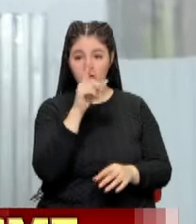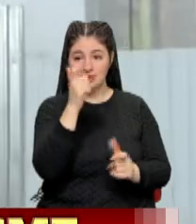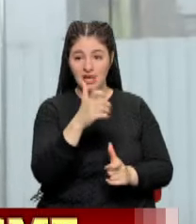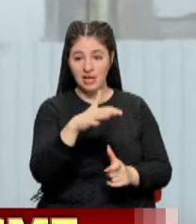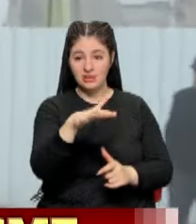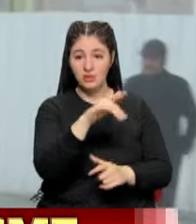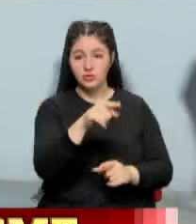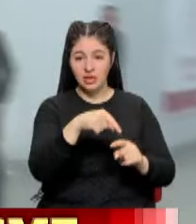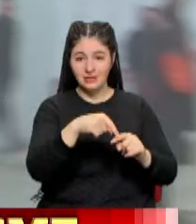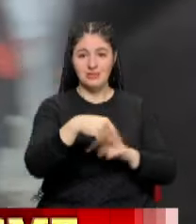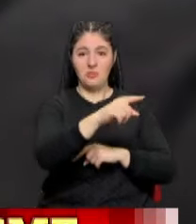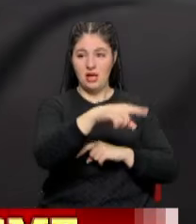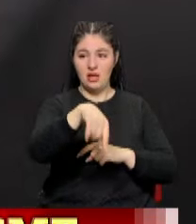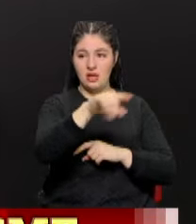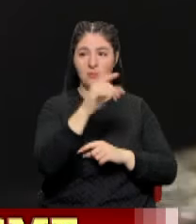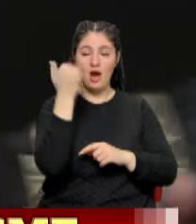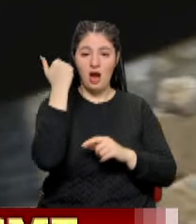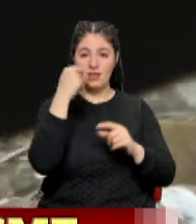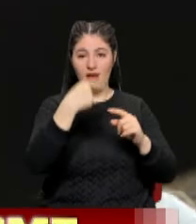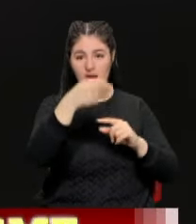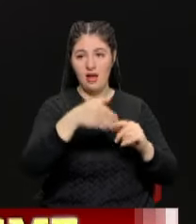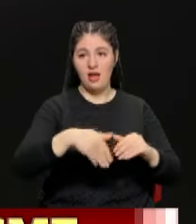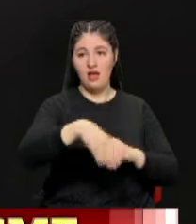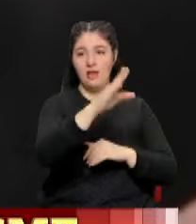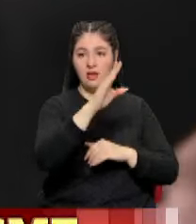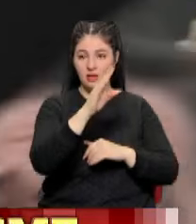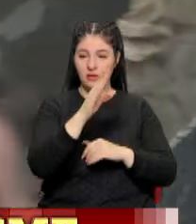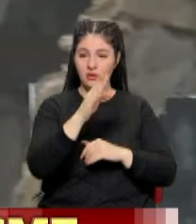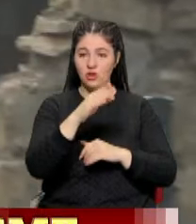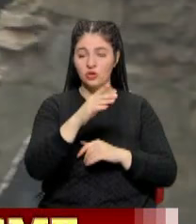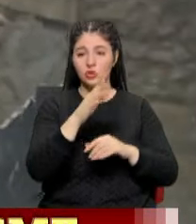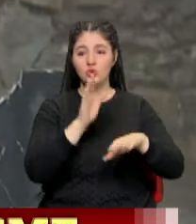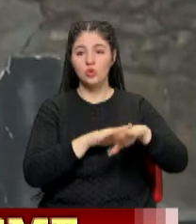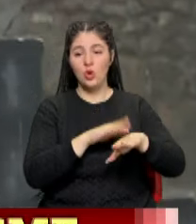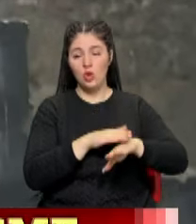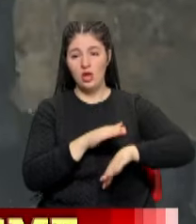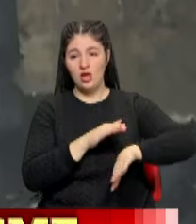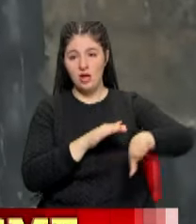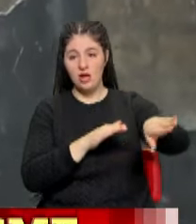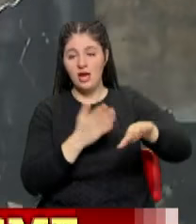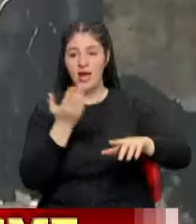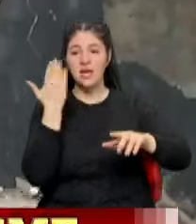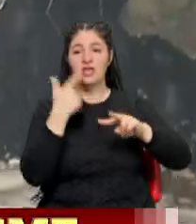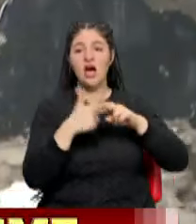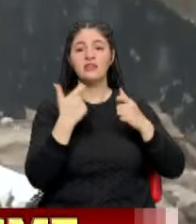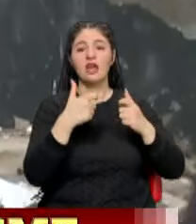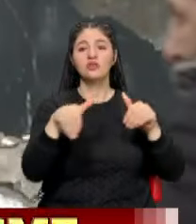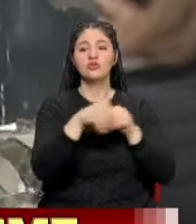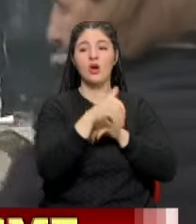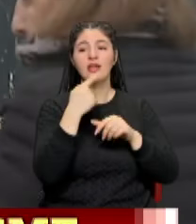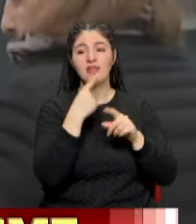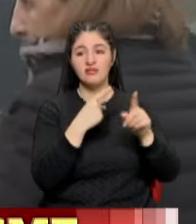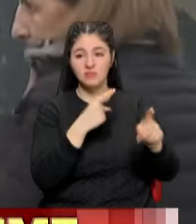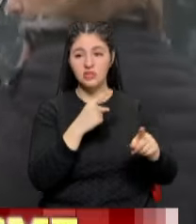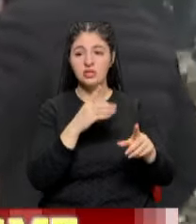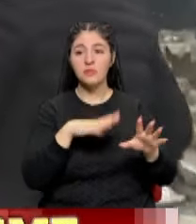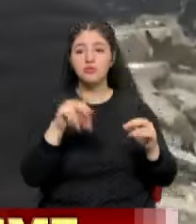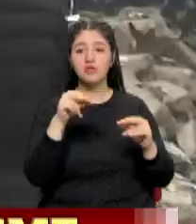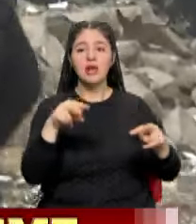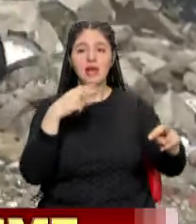yerler şuradan itibaren hemen arkanızda. Şuradan sola doğru gittiğimiz zaman eski Antakya sokakları dediğimiz